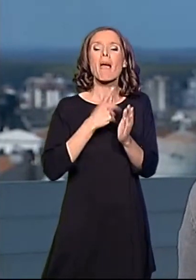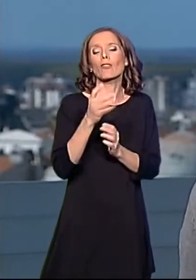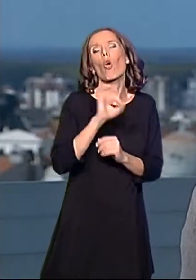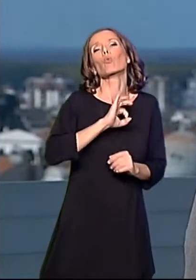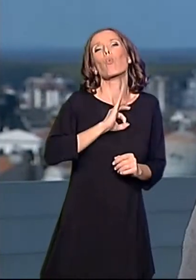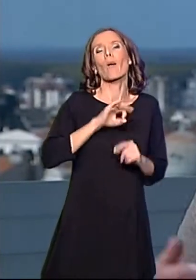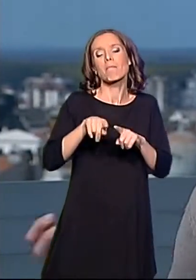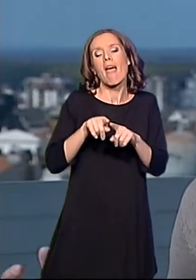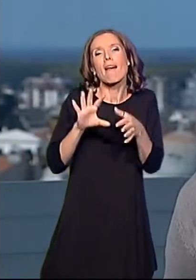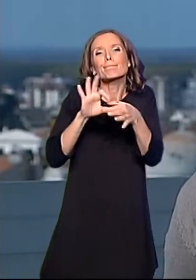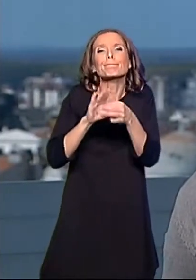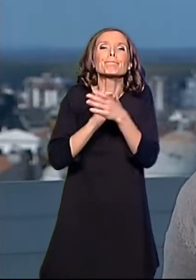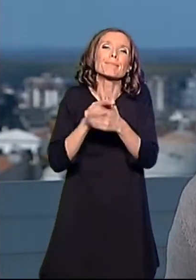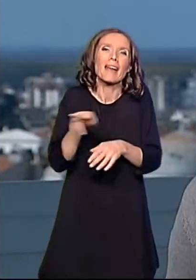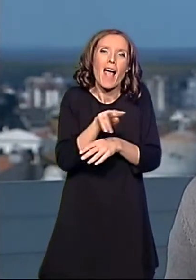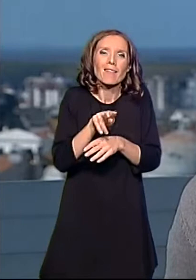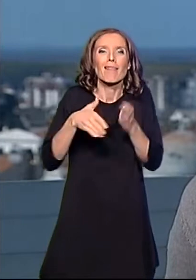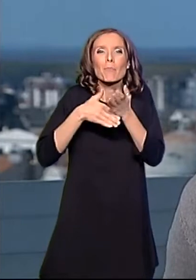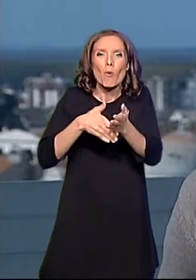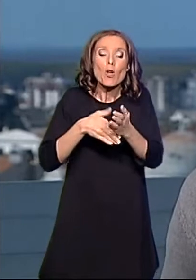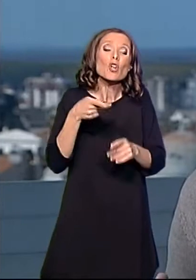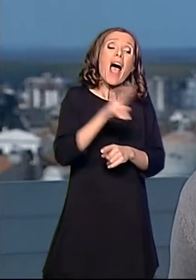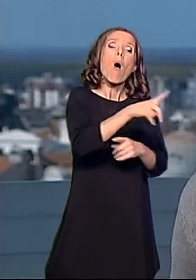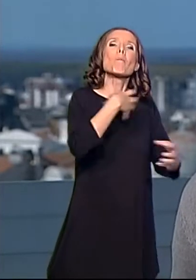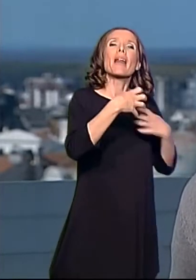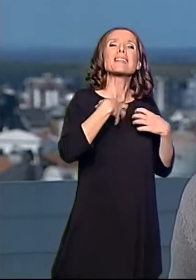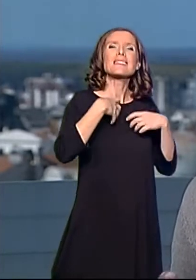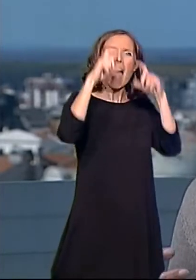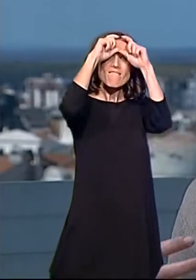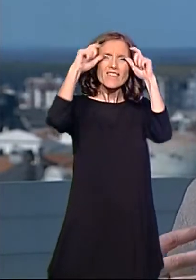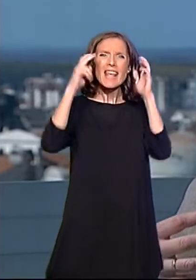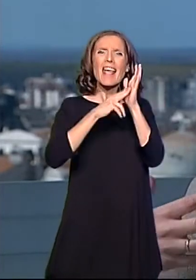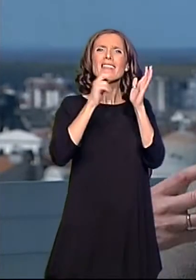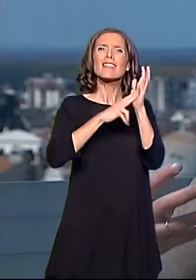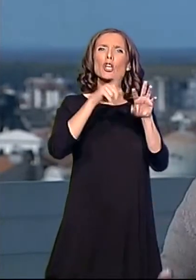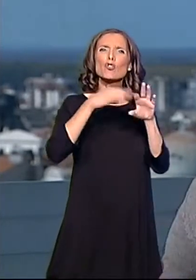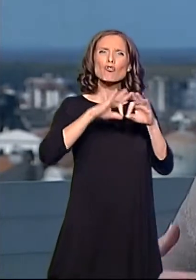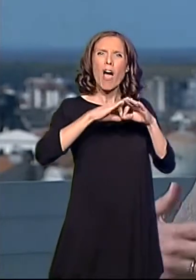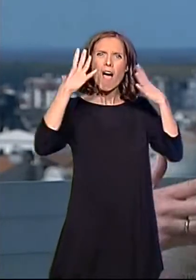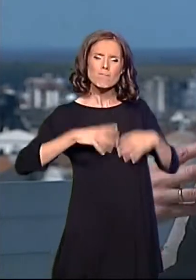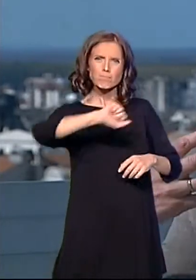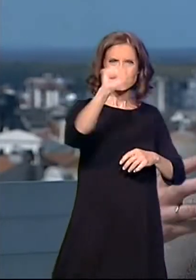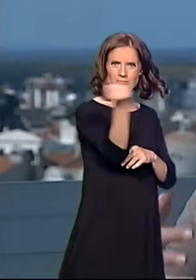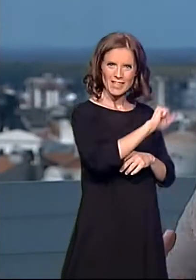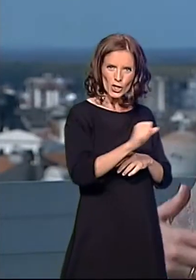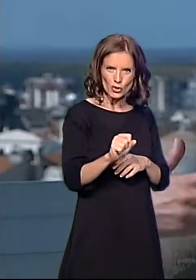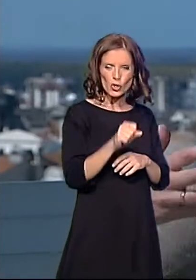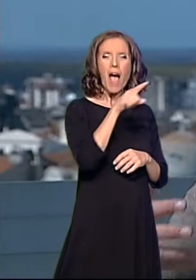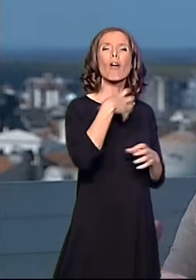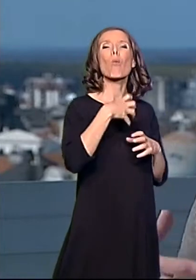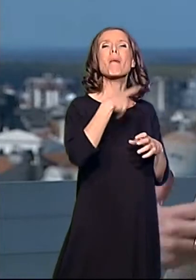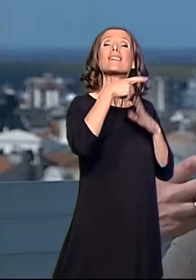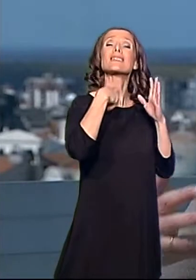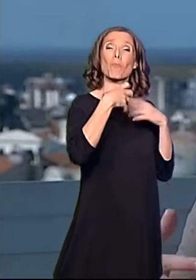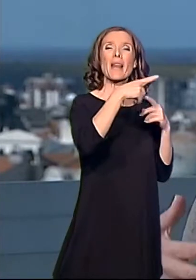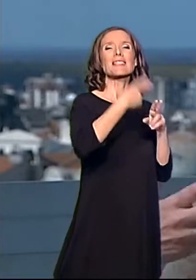ninja, koga isto odlično igra Damjan Kecojević, gde je njemu on potreban prosto kao tajni prijatelj,